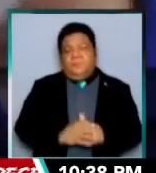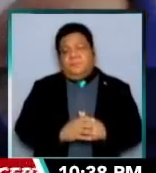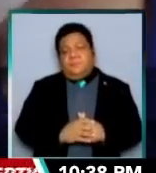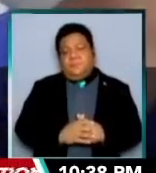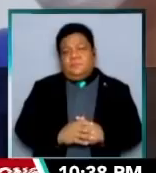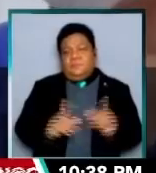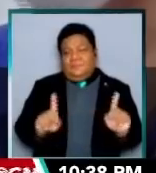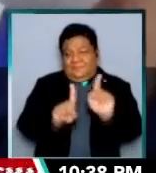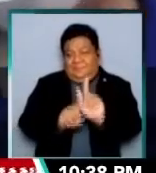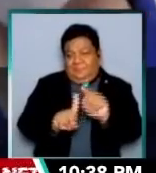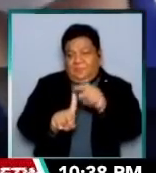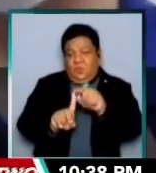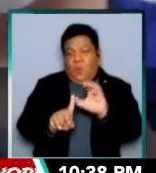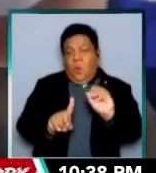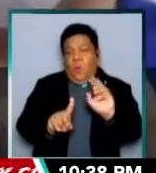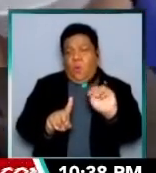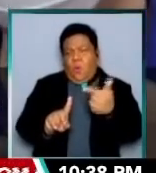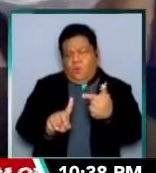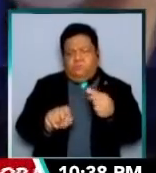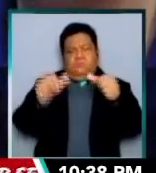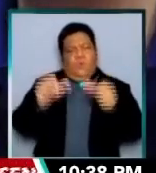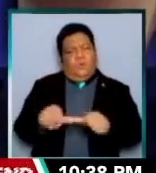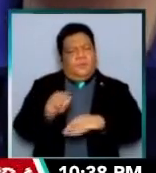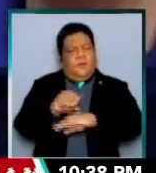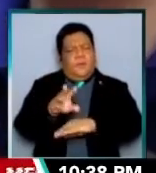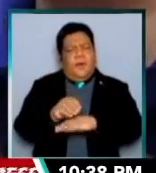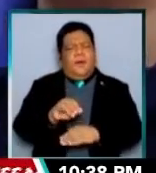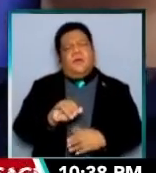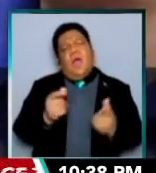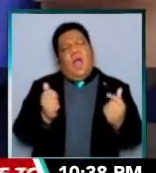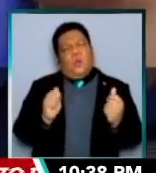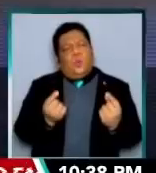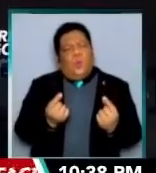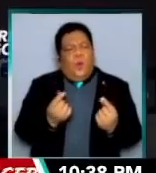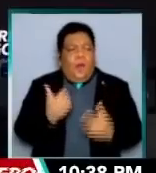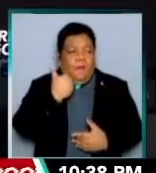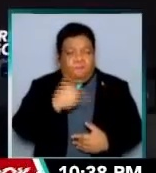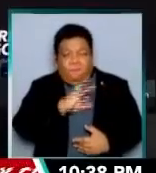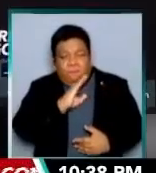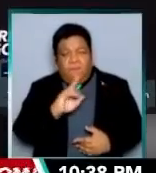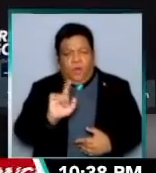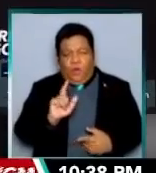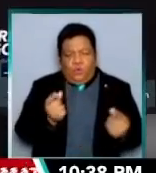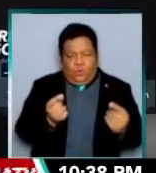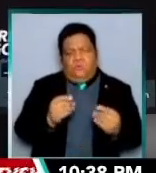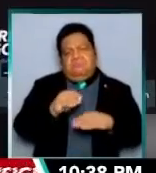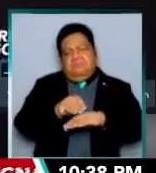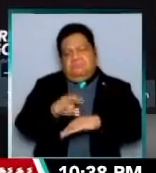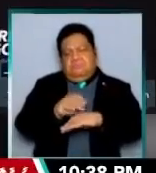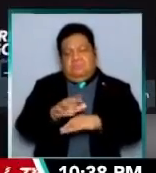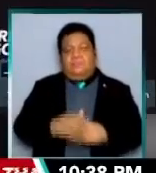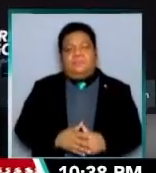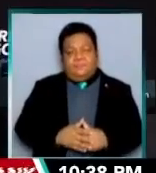Willie Ong ay payo kung ano ang dapat gawin kung may lagnat at iba pang sintomas ang isang tao. Sa isang online press conference,